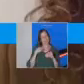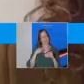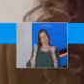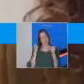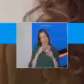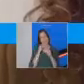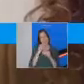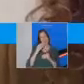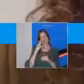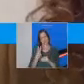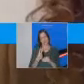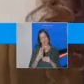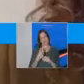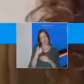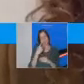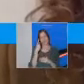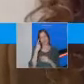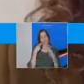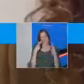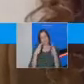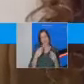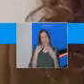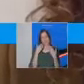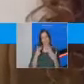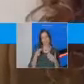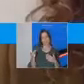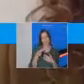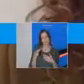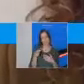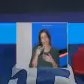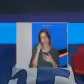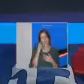מערב בחירות, ואני בטוח שנדבר שוב אחרי שנדע את התוצאות. תודה רבה לשתכן.